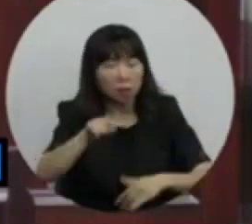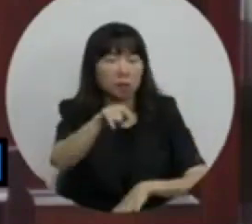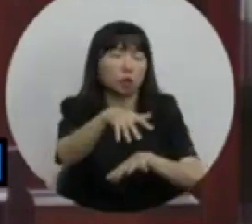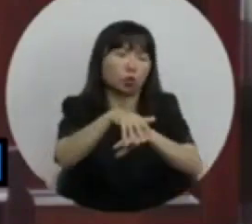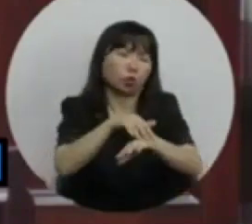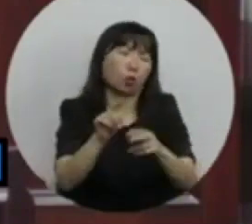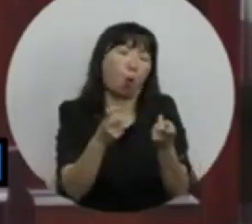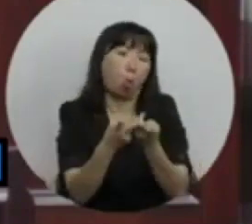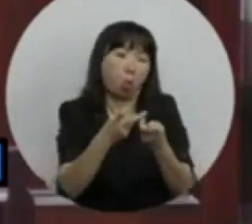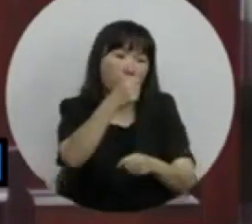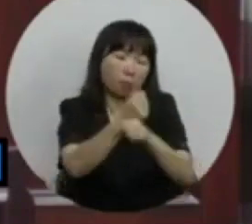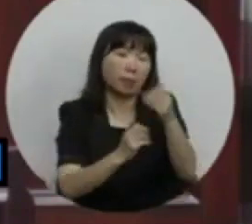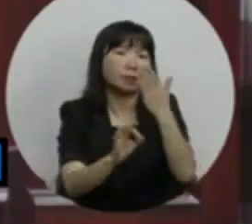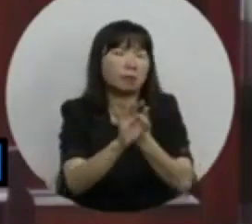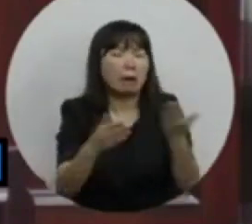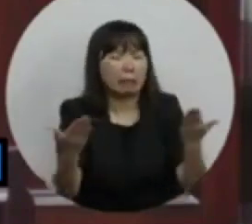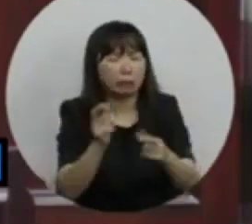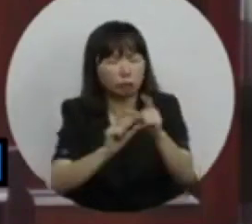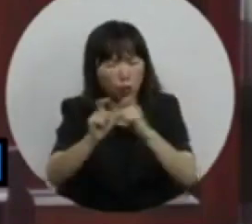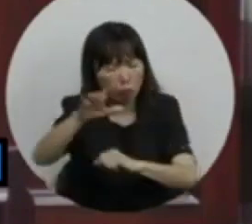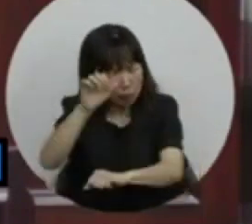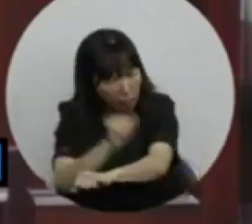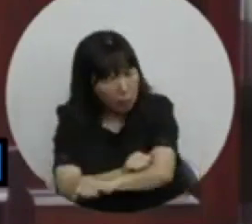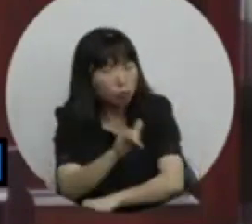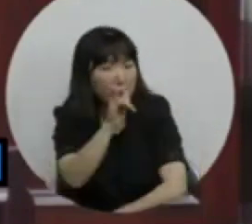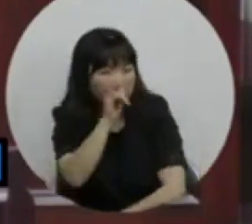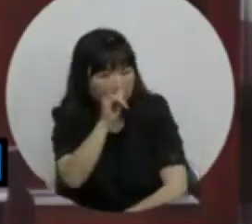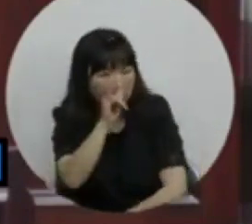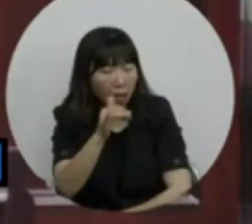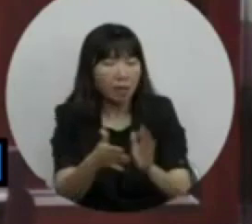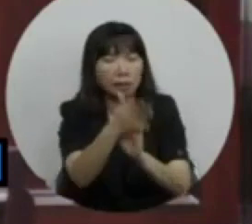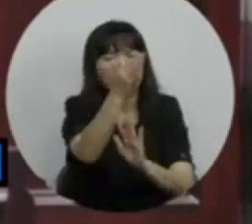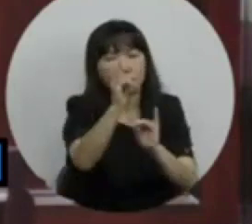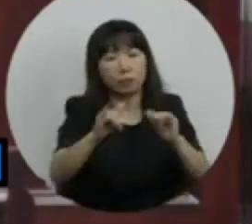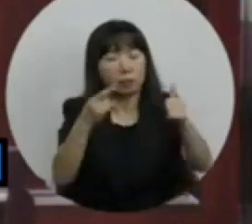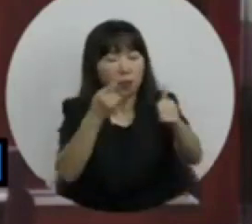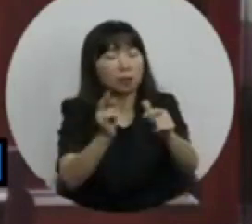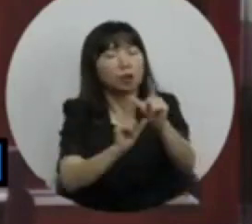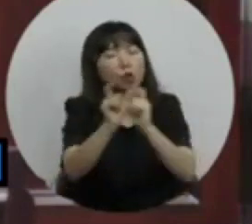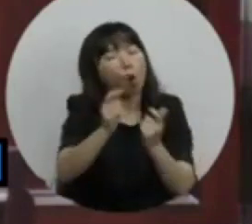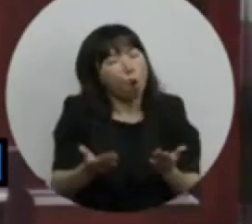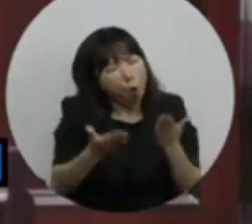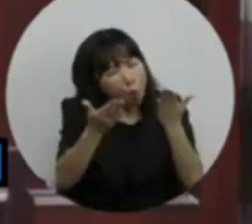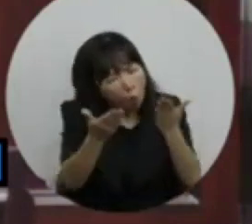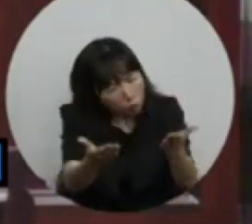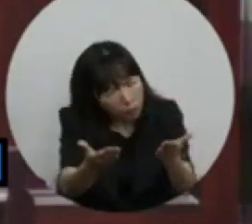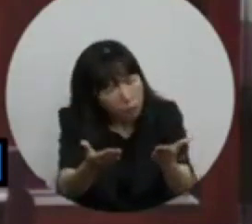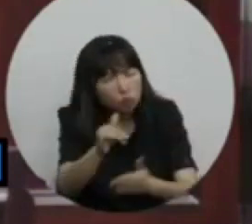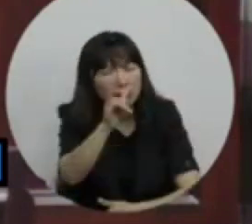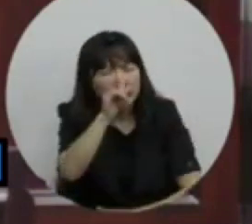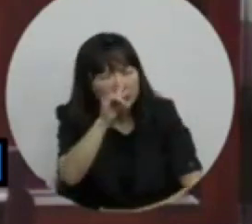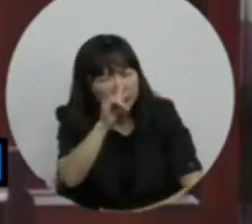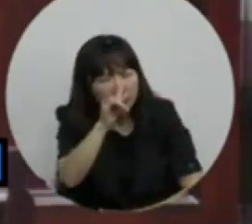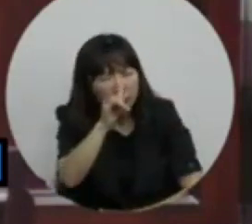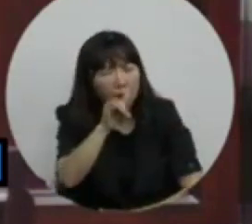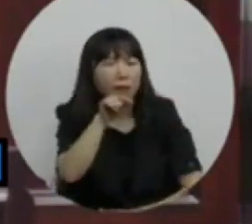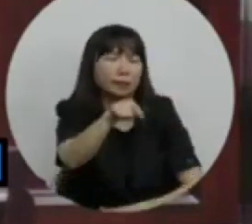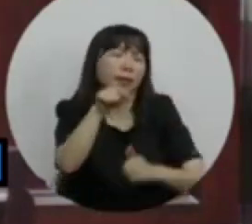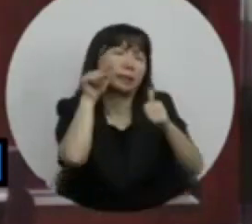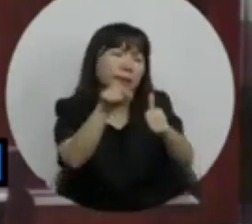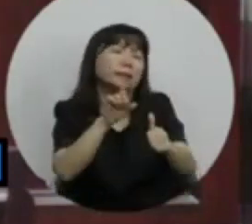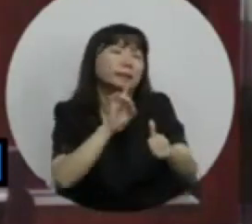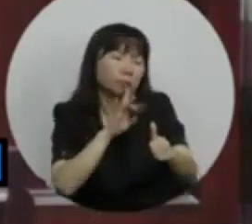만들면은 일을 더 잘할 수 있을까? 시민들에게 더 봉사할 수 있을까? 이런 것을 더 찾아라 하는 지시만